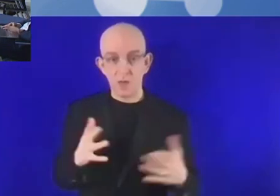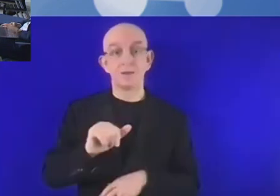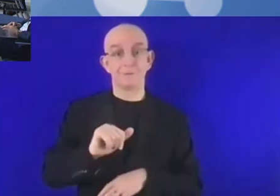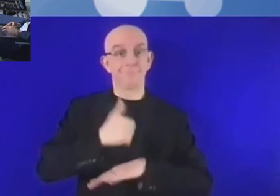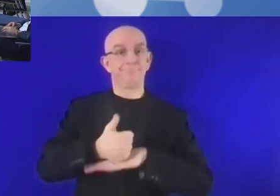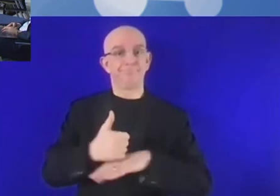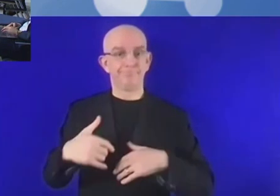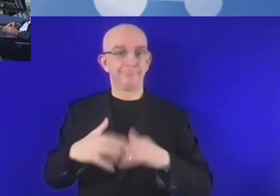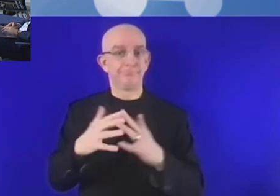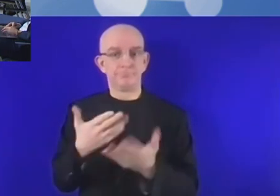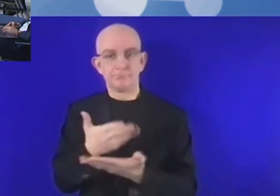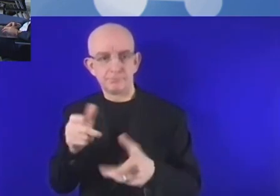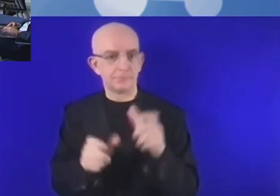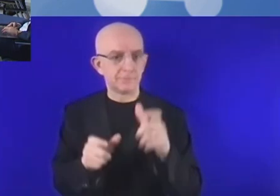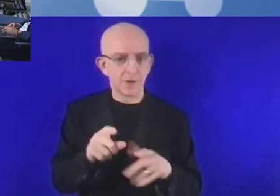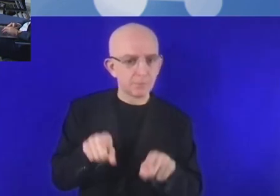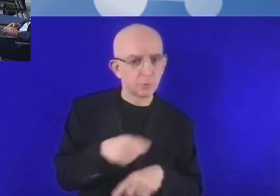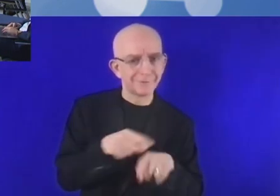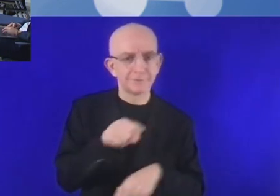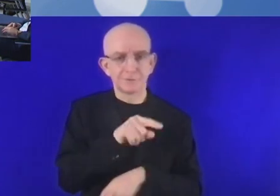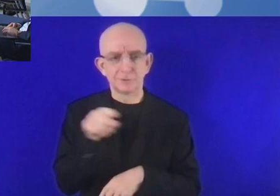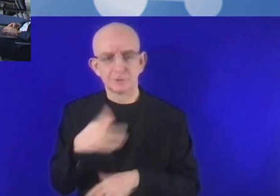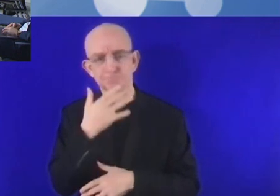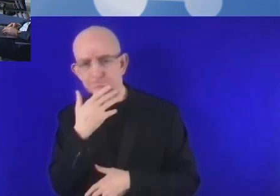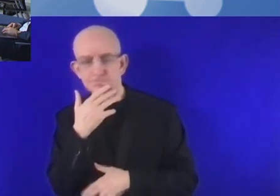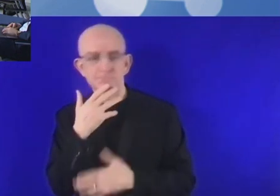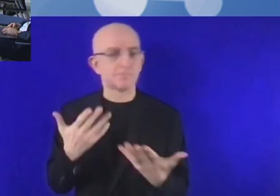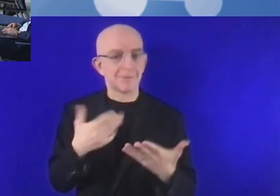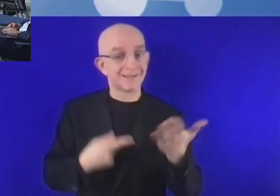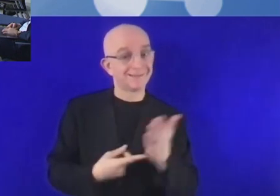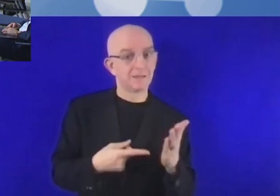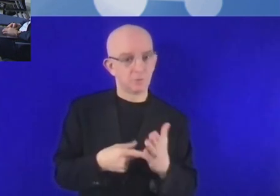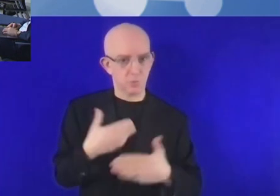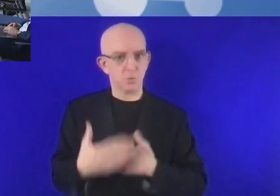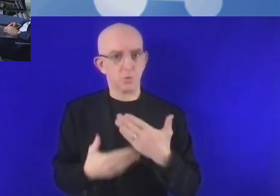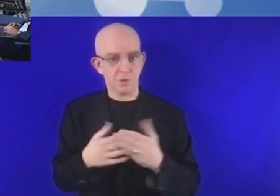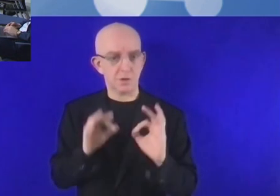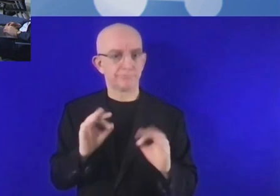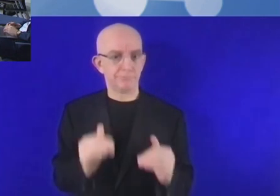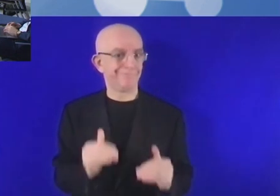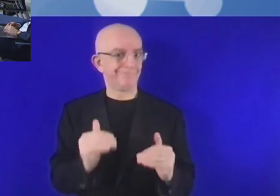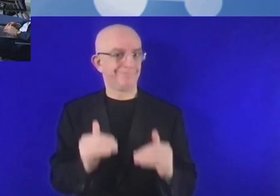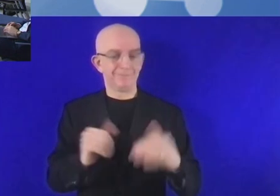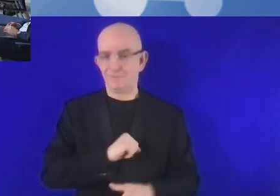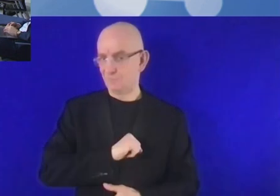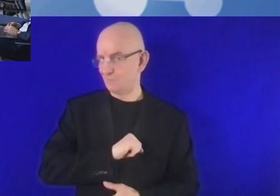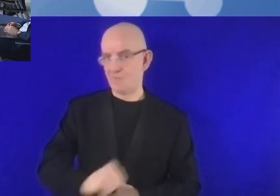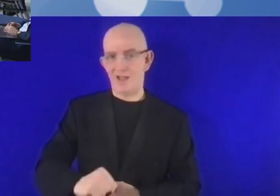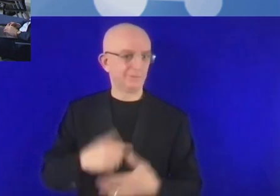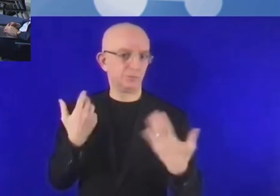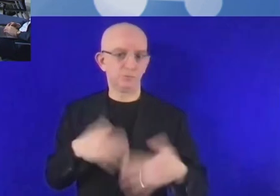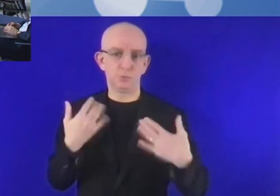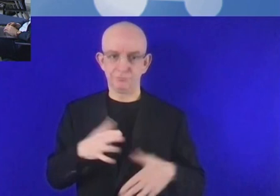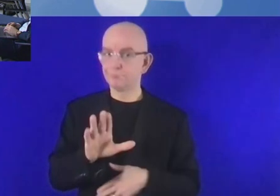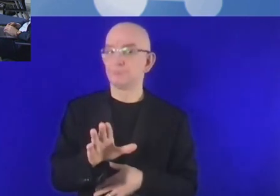pochyla się nad tymi zagadnieniami. Widzimy, że technologia rozwija się bardzo szybko, a więc my jako ludzie mamy niewiele czasu,